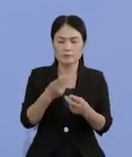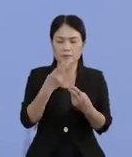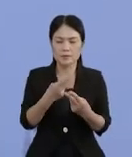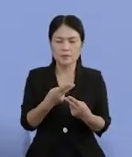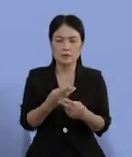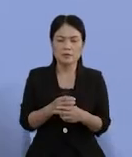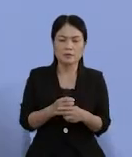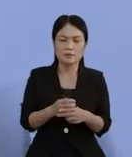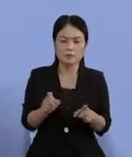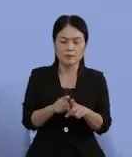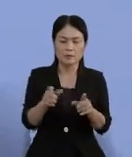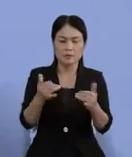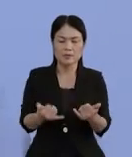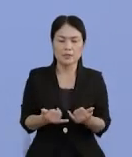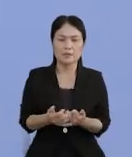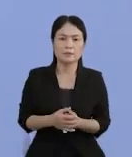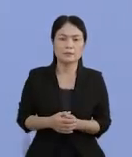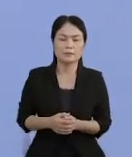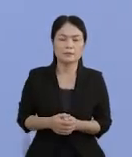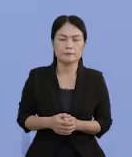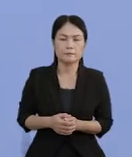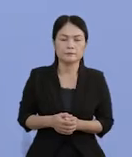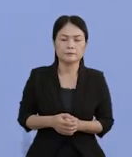bạn á đội ní